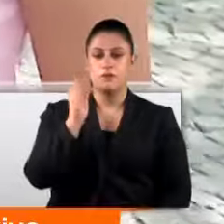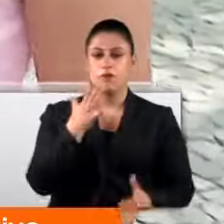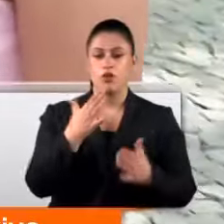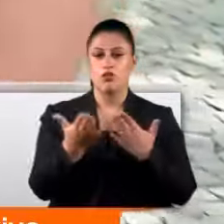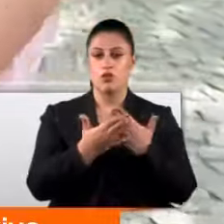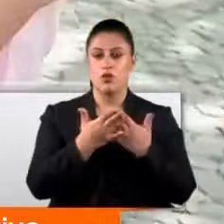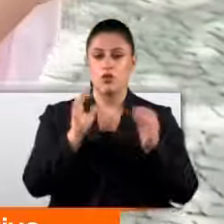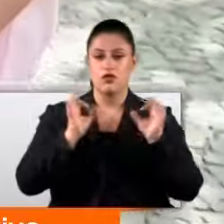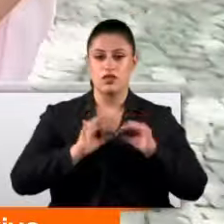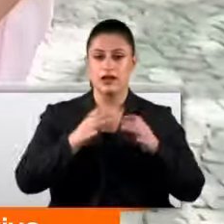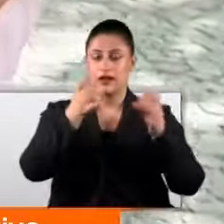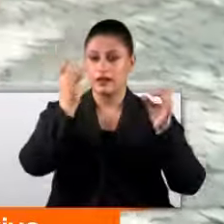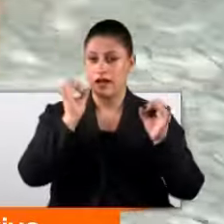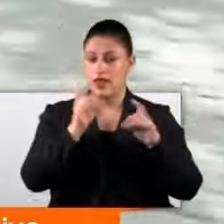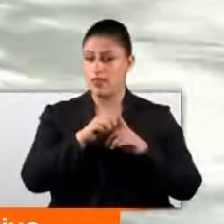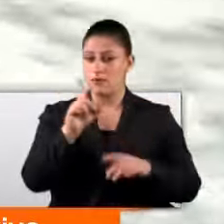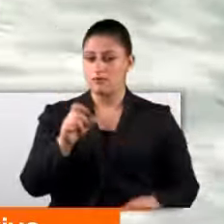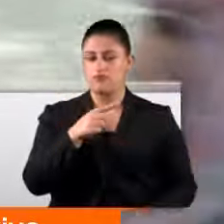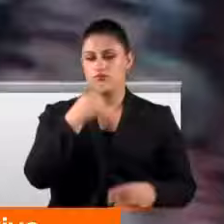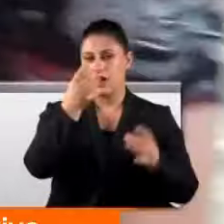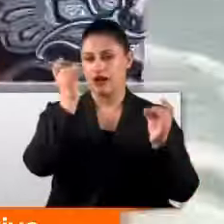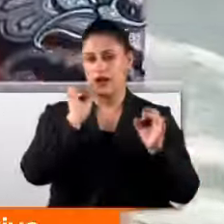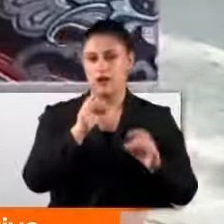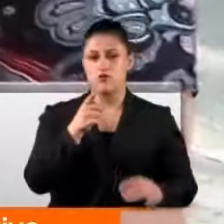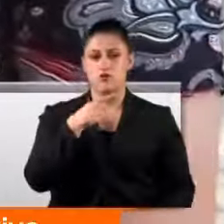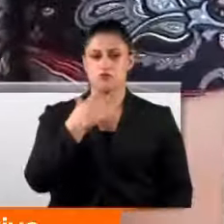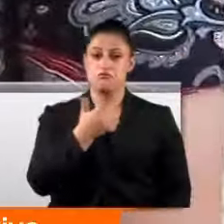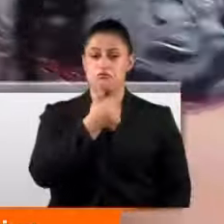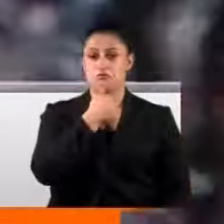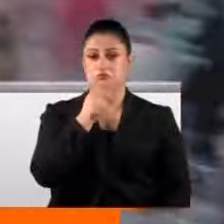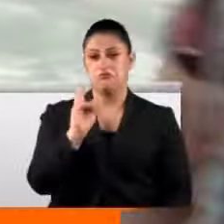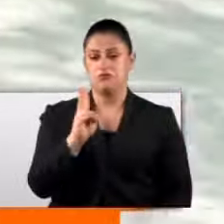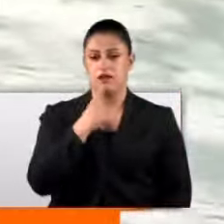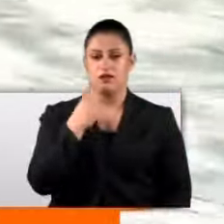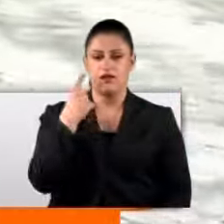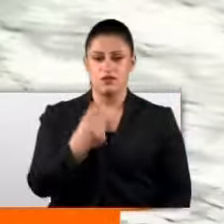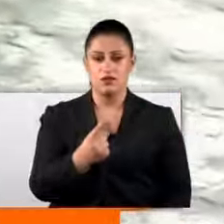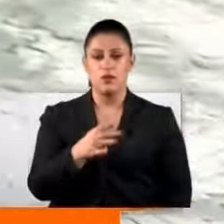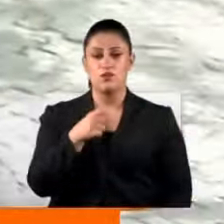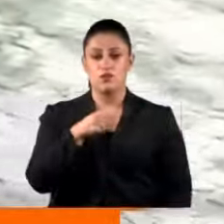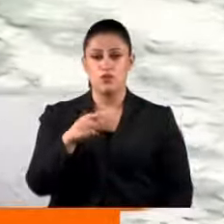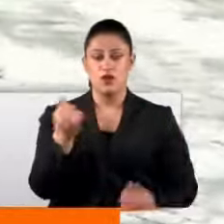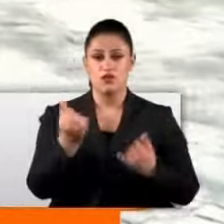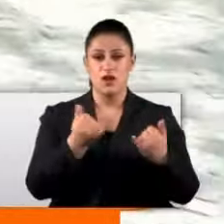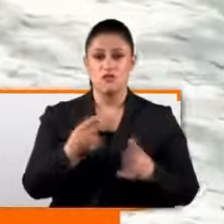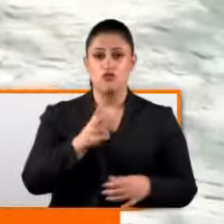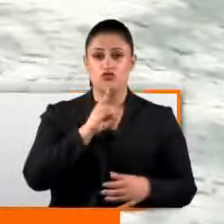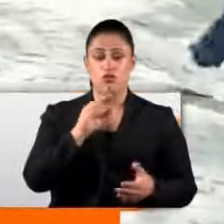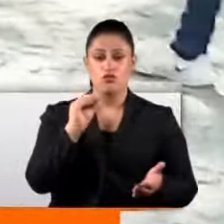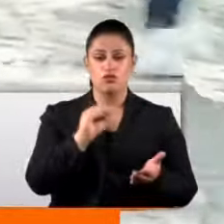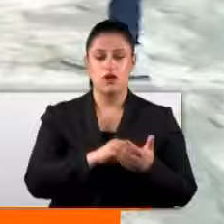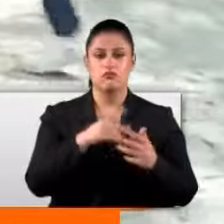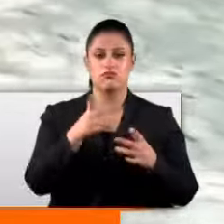gelinin mi damadın mı? Bence gelinin. Siz ne düşünüyorsunuz? Bence beyin. İşte bu tartışmalara son noktayı Yargıtay